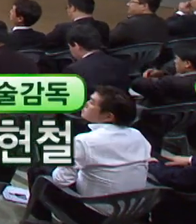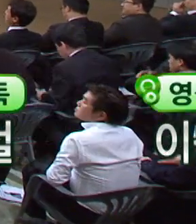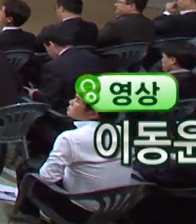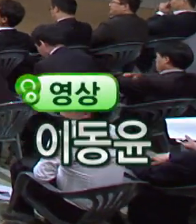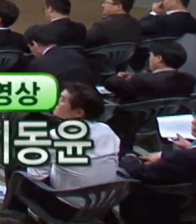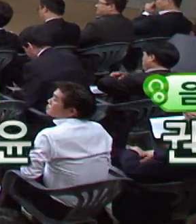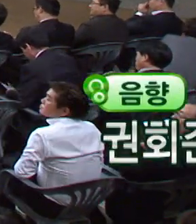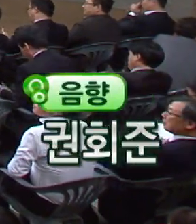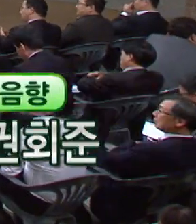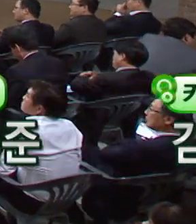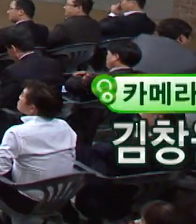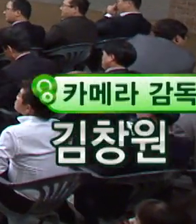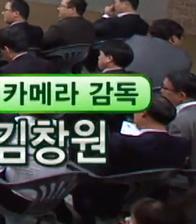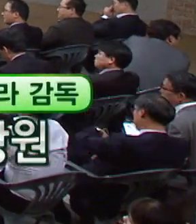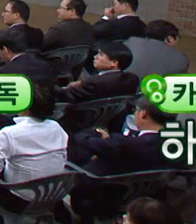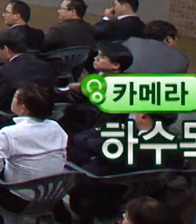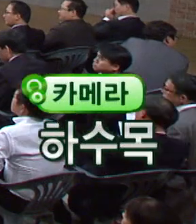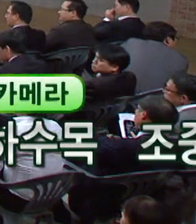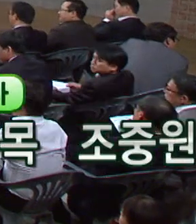으